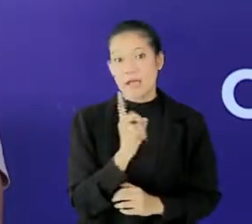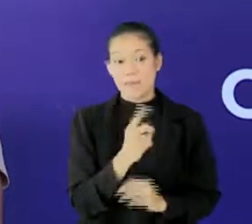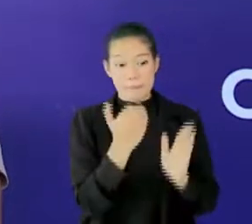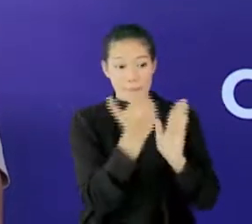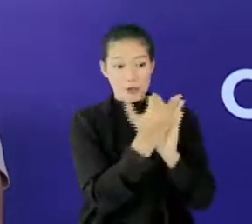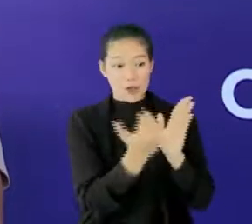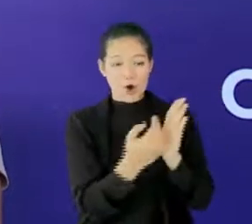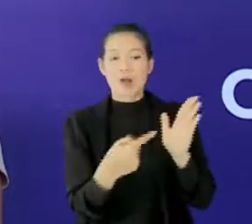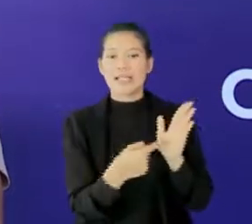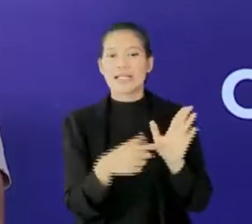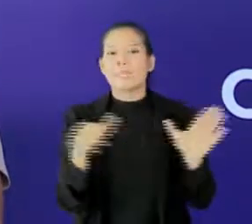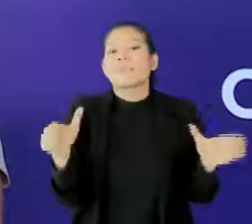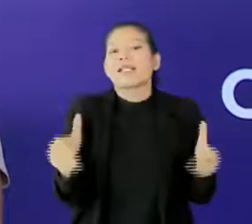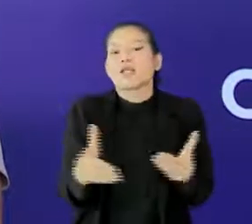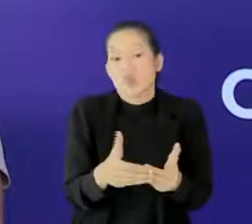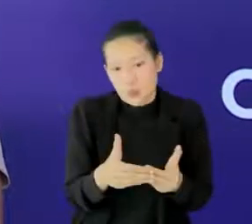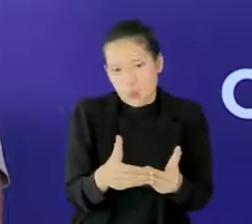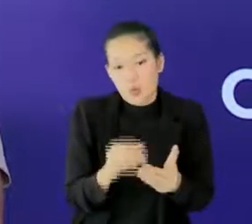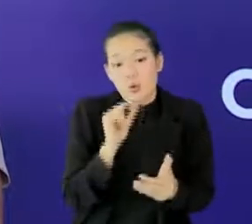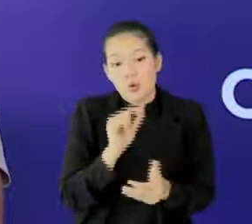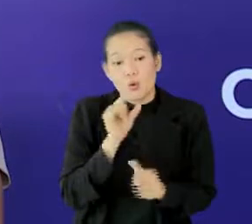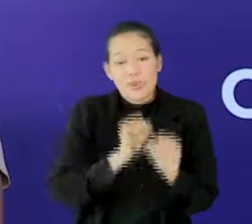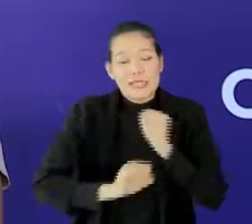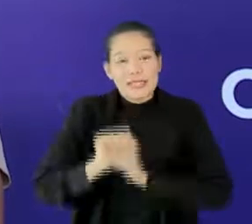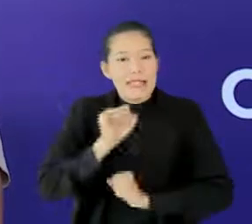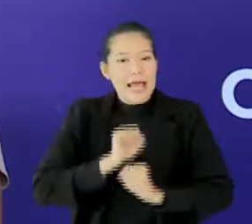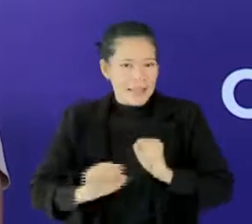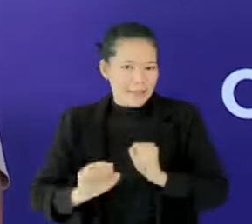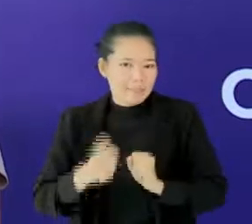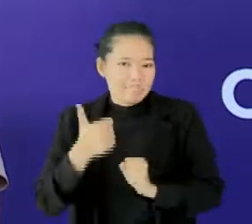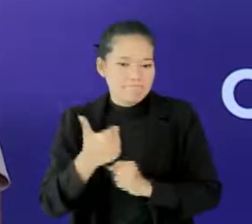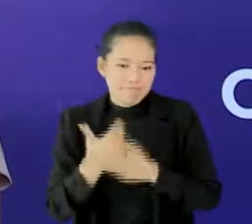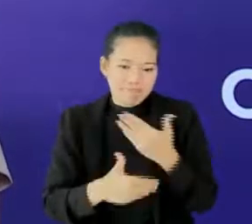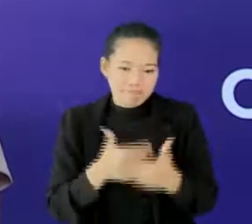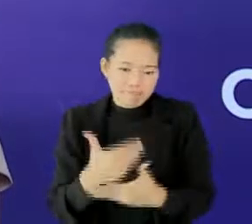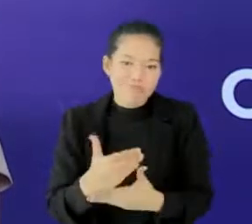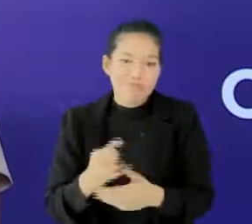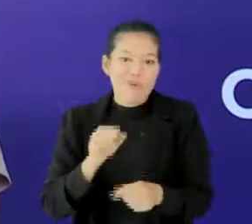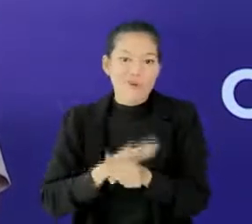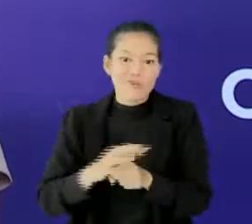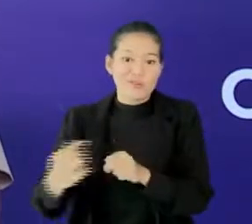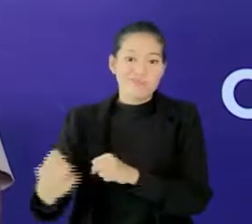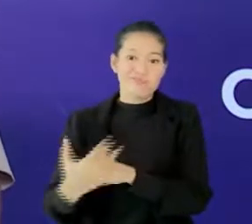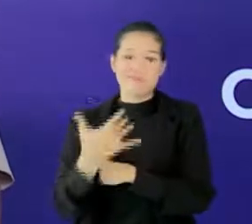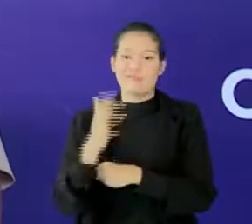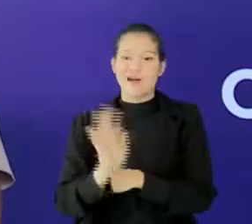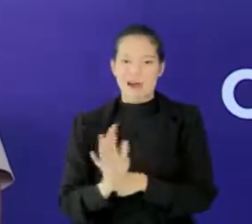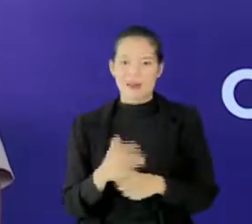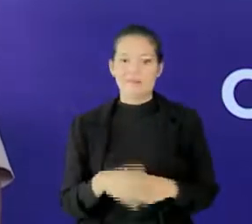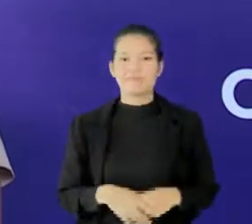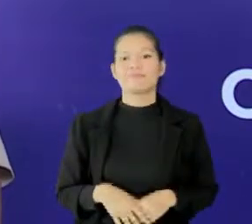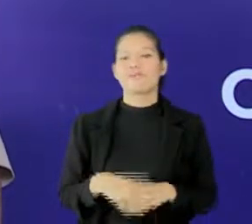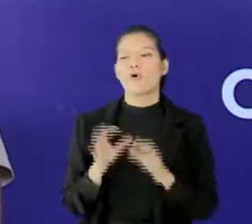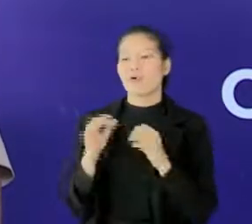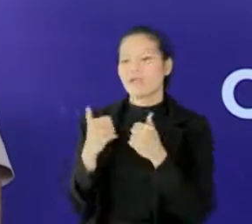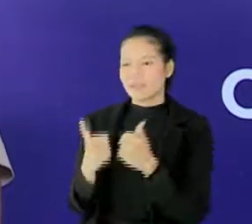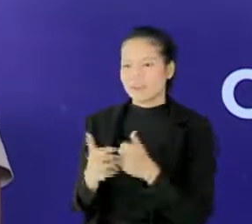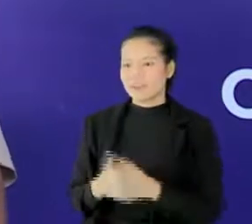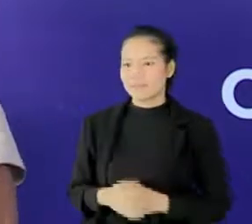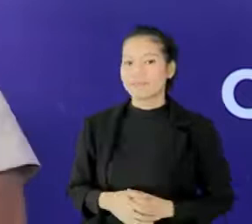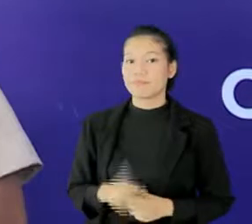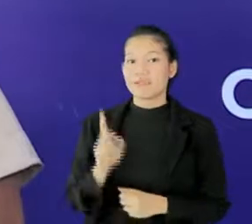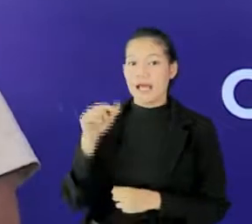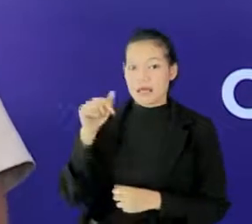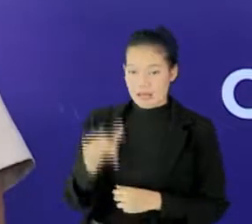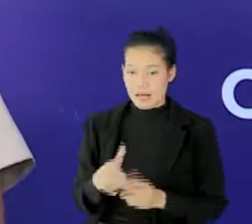mengamankan kegiatan itu dari kemungkinan terpapar COVID. Begitu Mbak Tami. Siap ya. Pak.